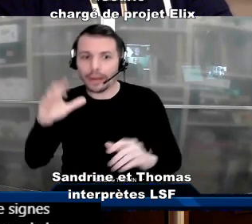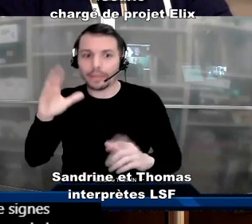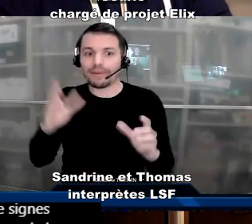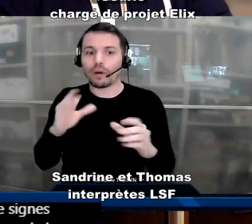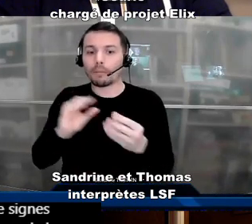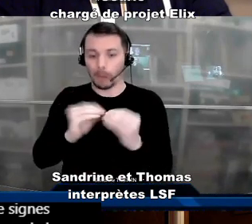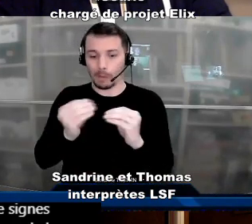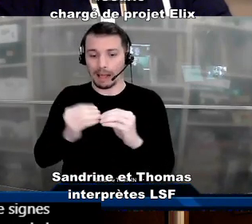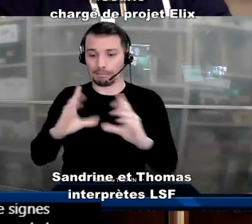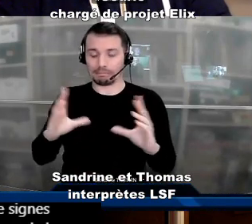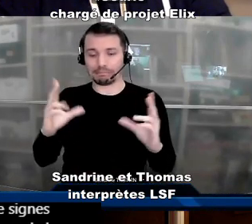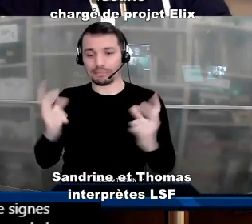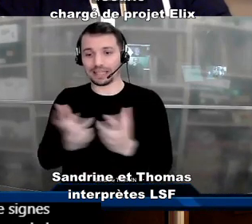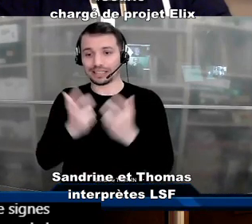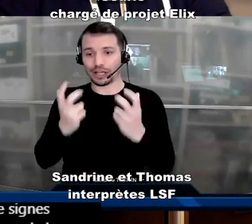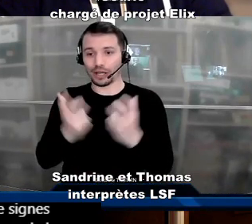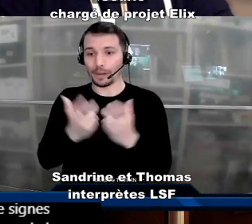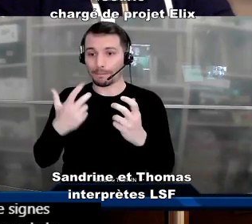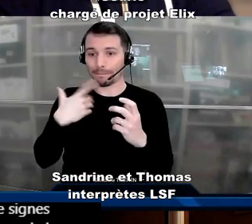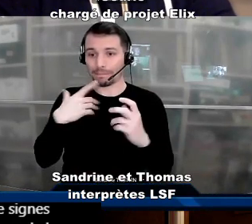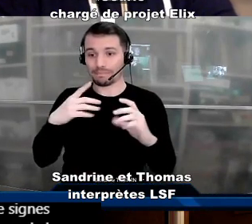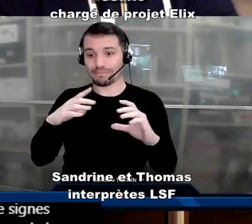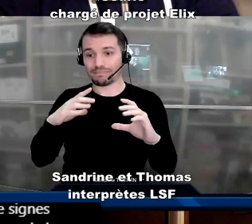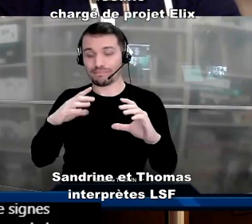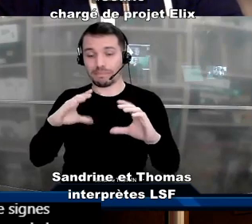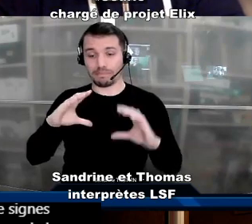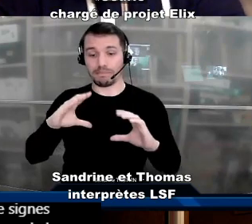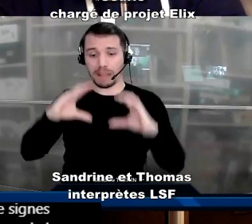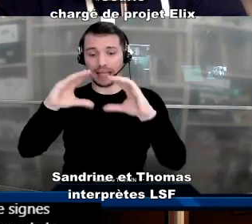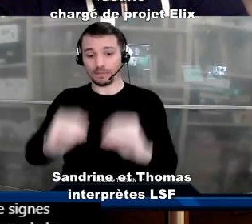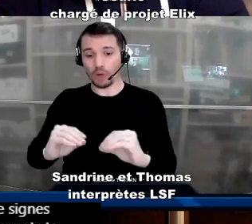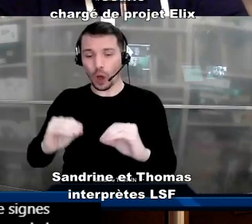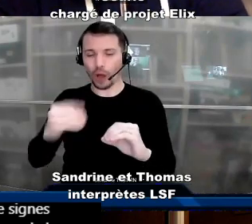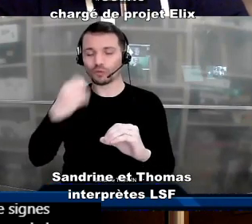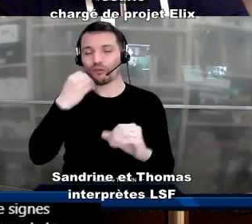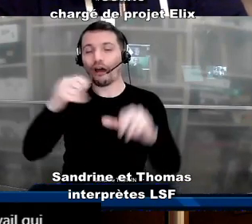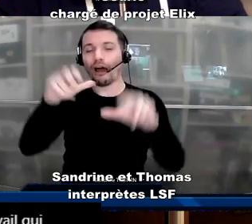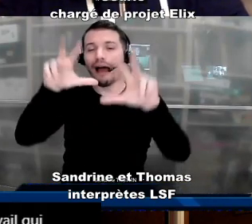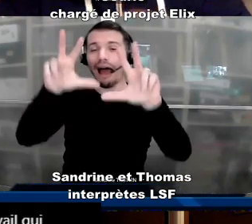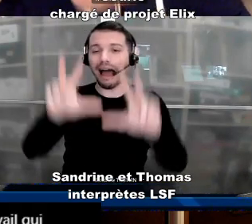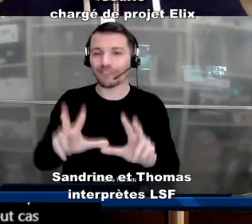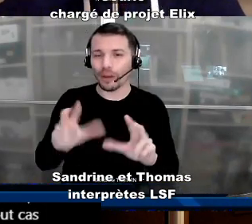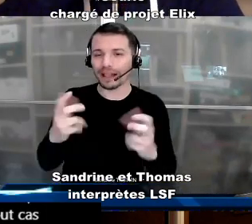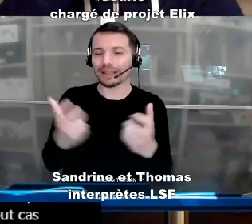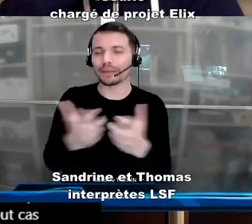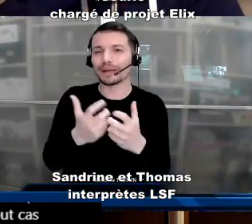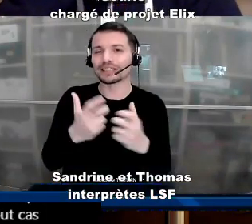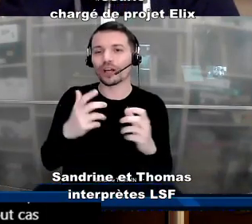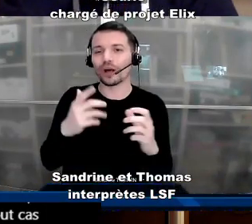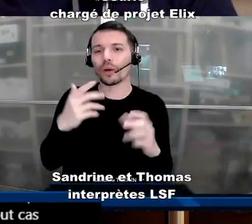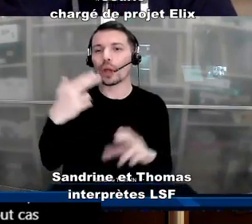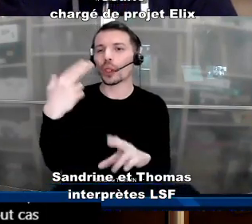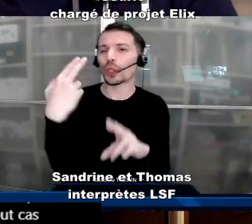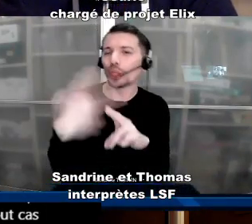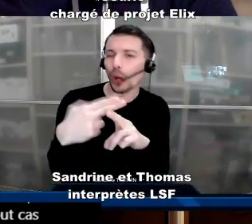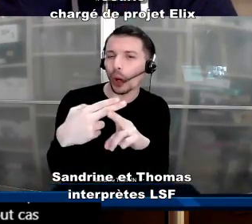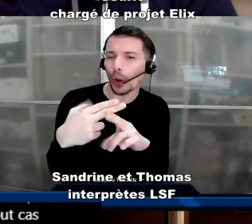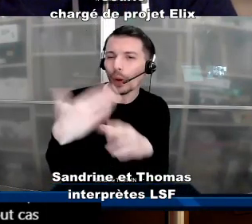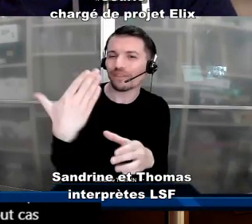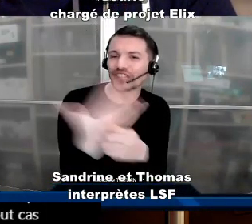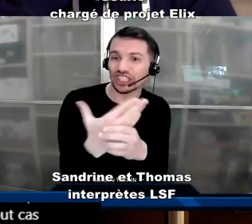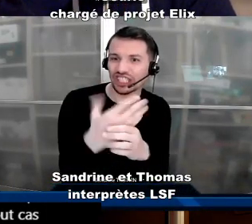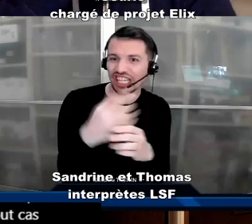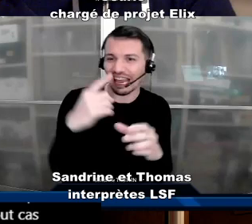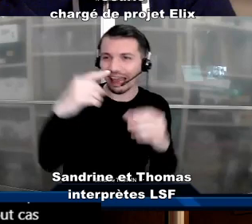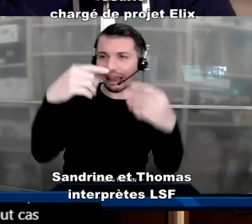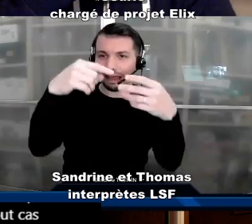placement parce que on utilise beaucoup d'outils informatiques et puis parfois un petit décalage dans le nom des fichiers vidéo, et bien ça peut